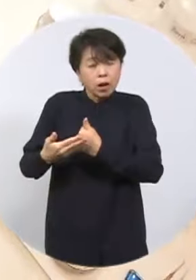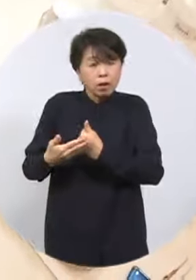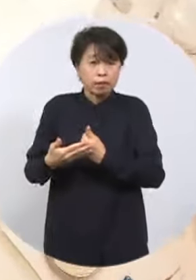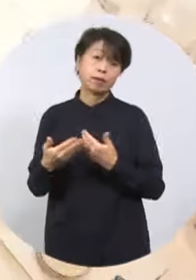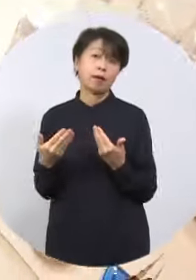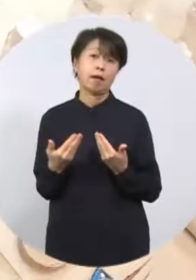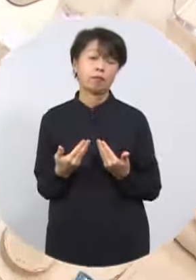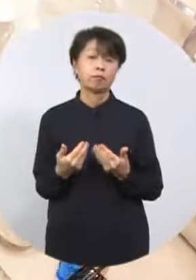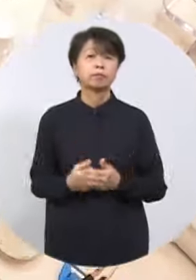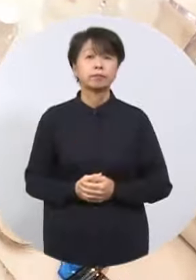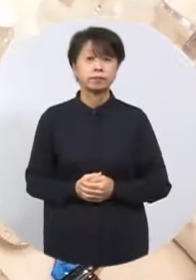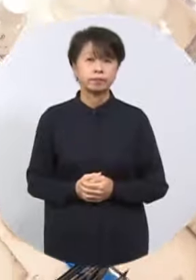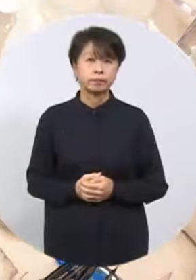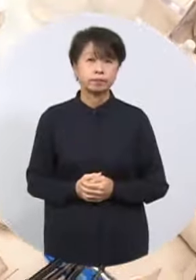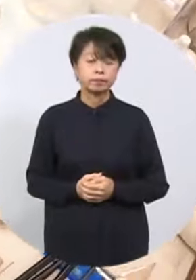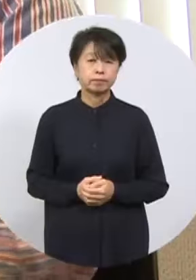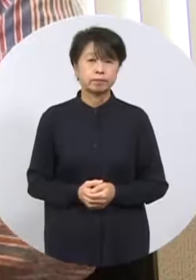けになりますね。